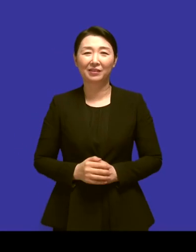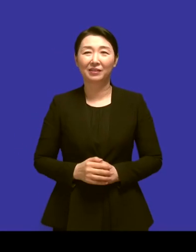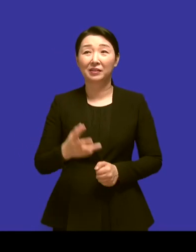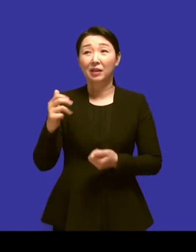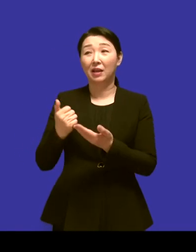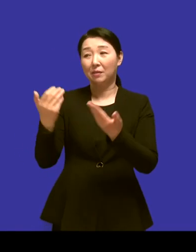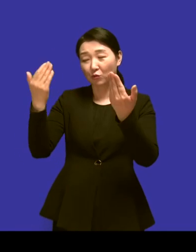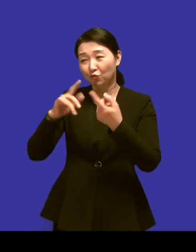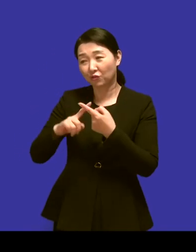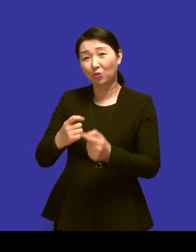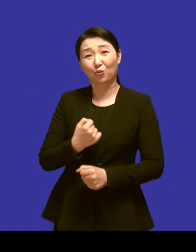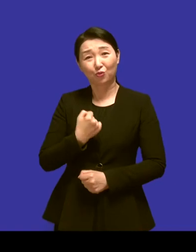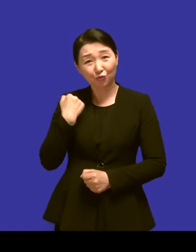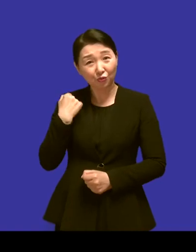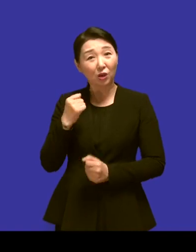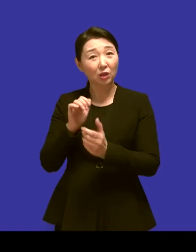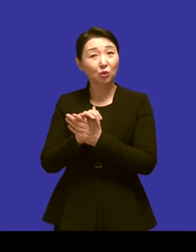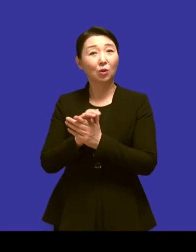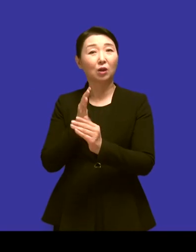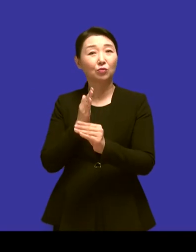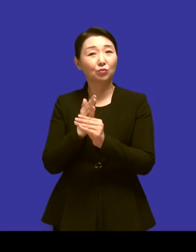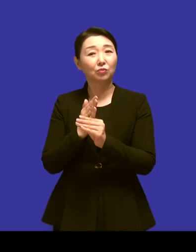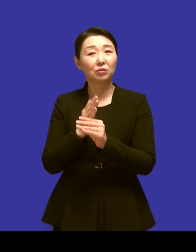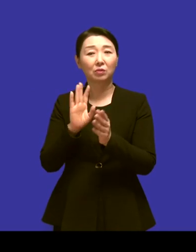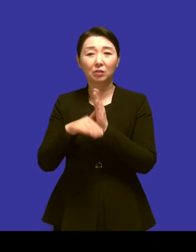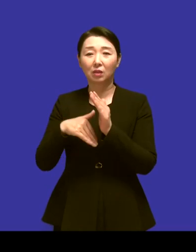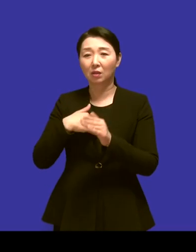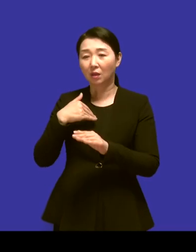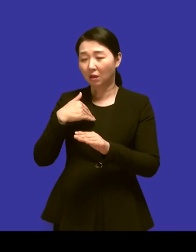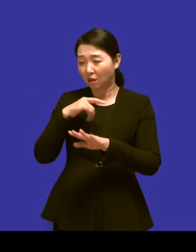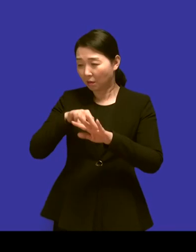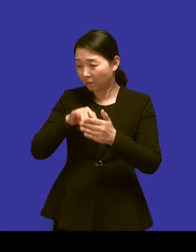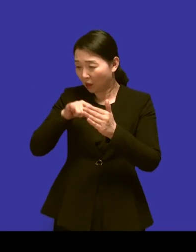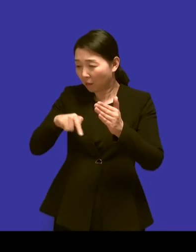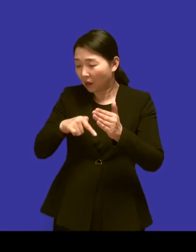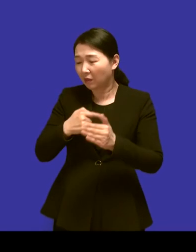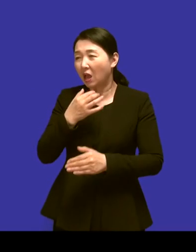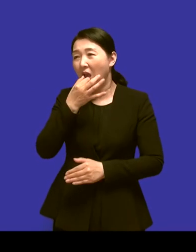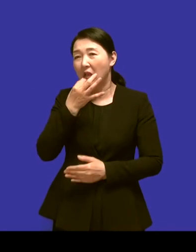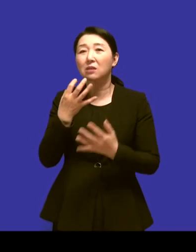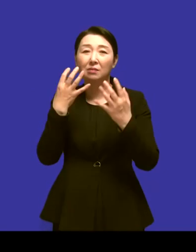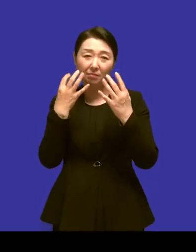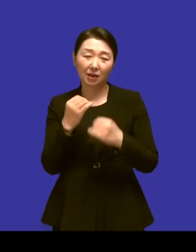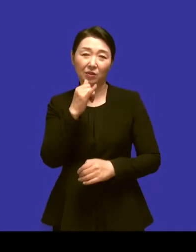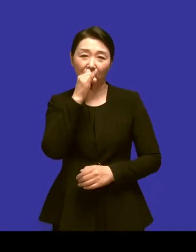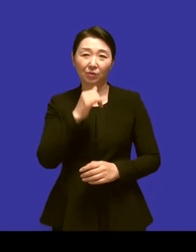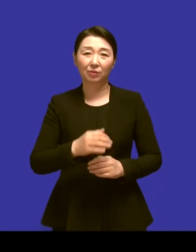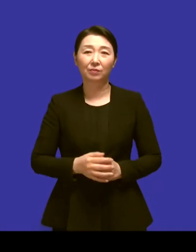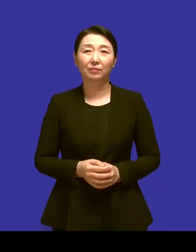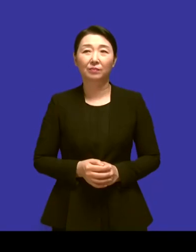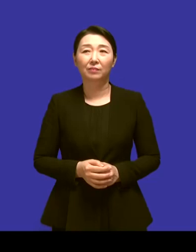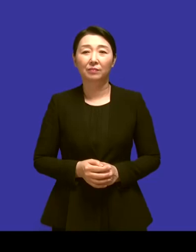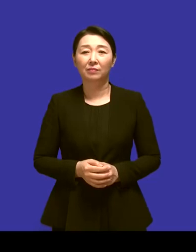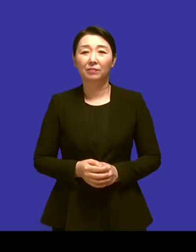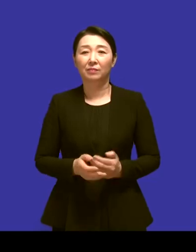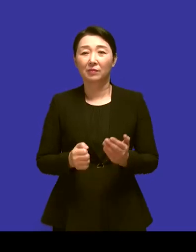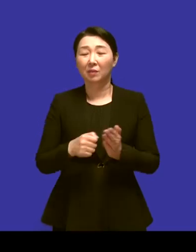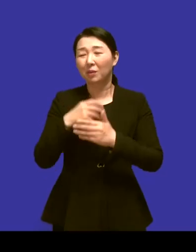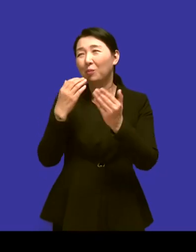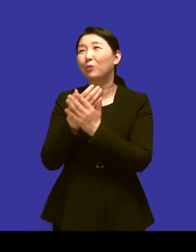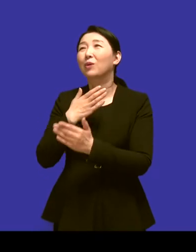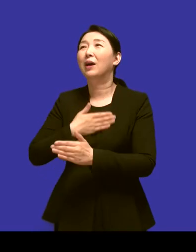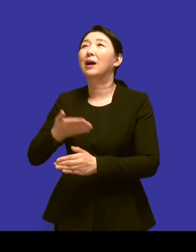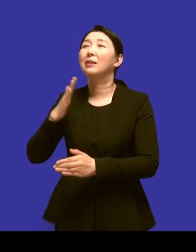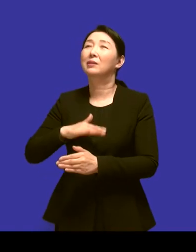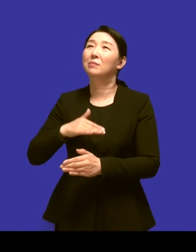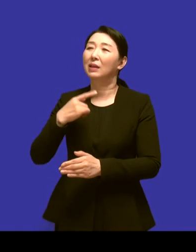하나님이 주시는 대로 순종하겠다라고 기도를 하는데 그러면서도 내 마음 안에 욕심이 가득 찼다 보여질까 봐. 맞아요. 근데 다 알고 계시지만